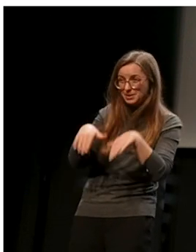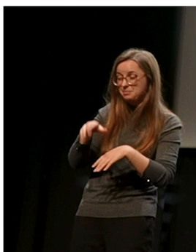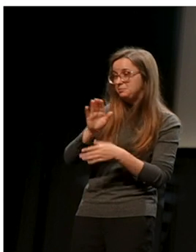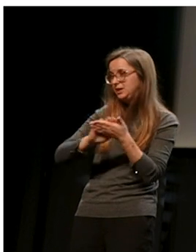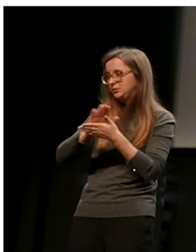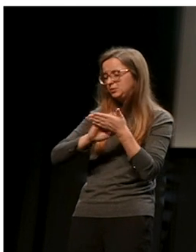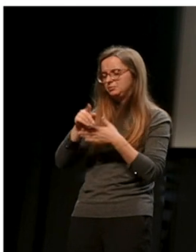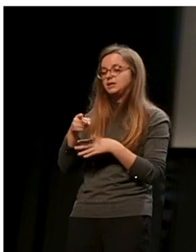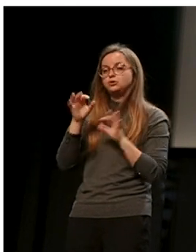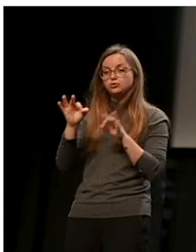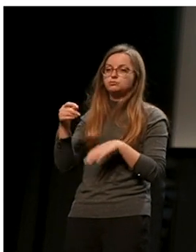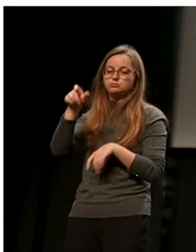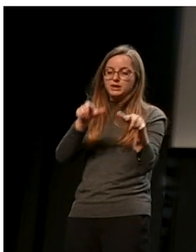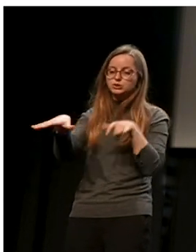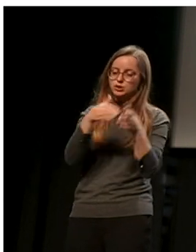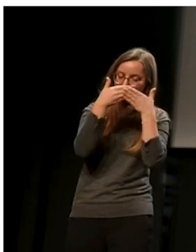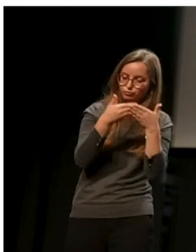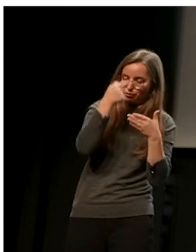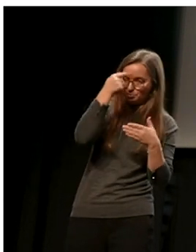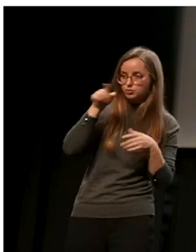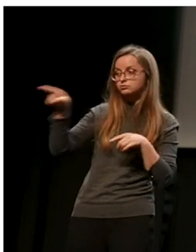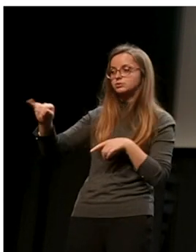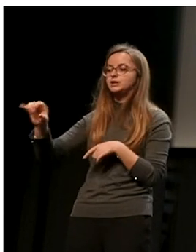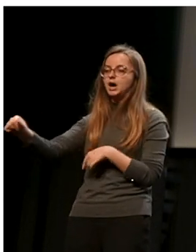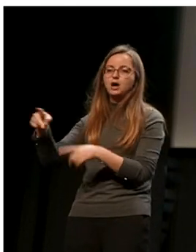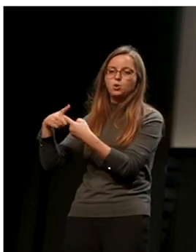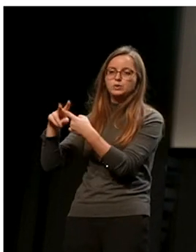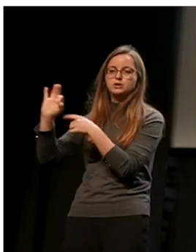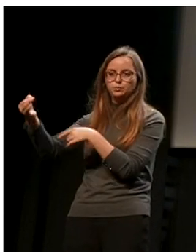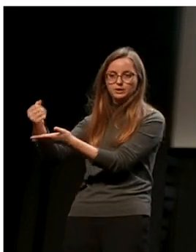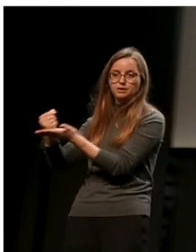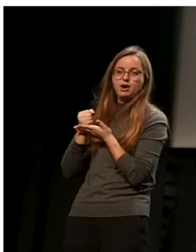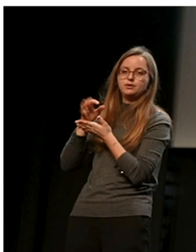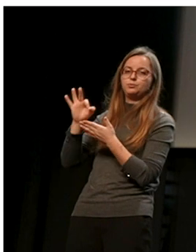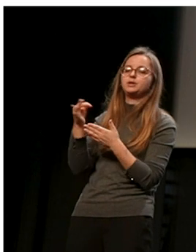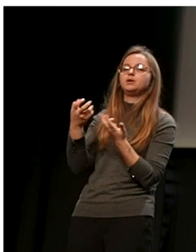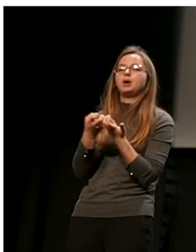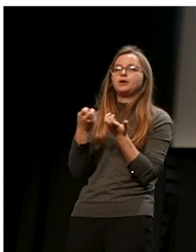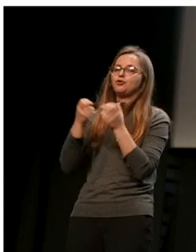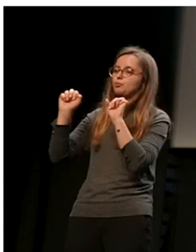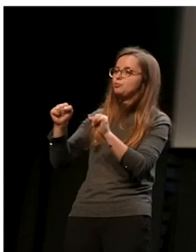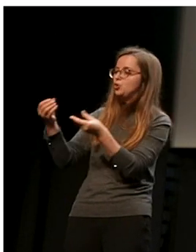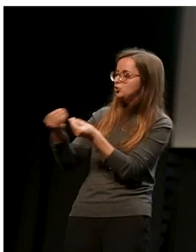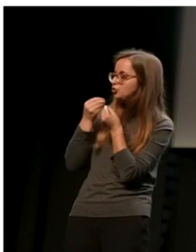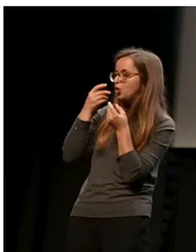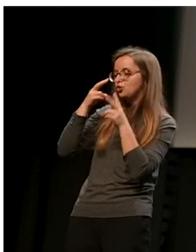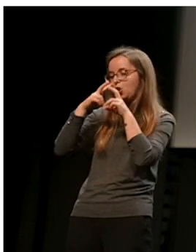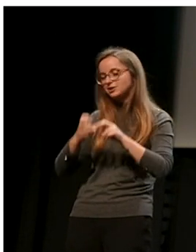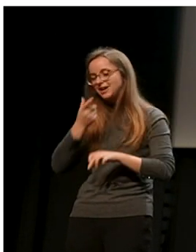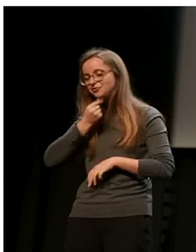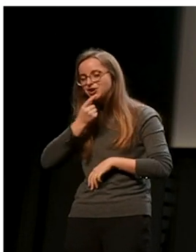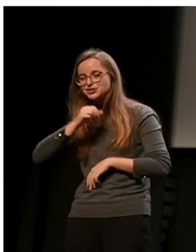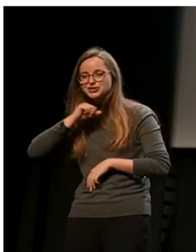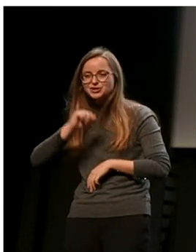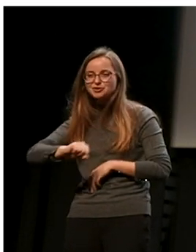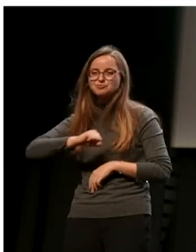comme un outil, et vraiment en amont, d'accord? Donc, c'est vraiment un outil de pour faire des planches de style, des recherches. Donc là, je vous donne juste un exemple, là, qui était, d'ailleurs,